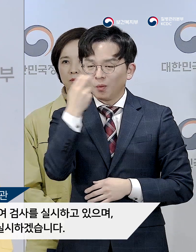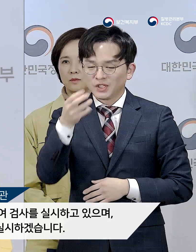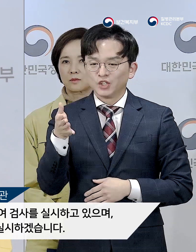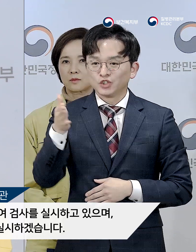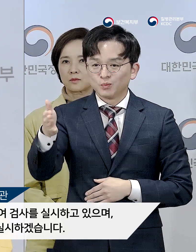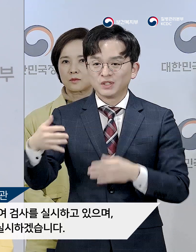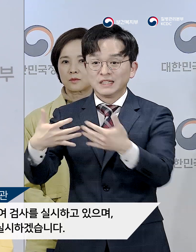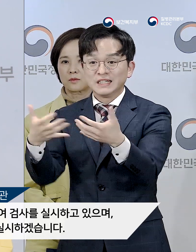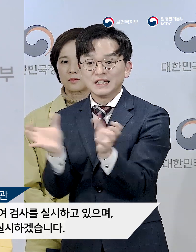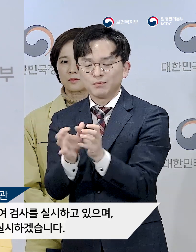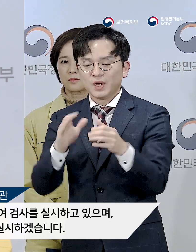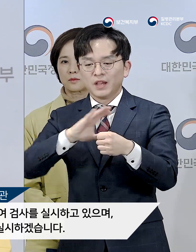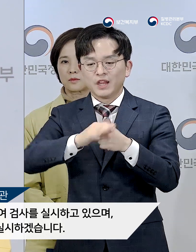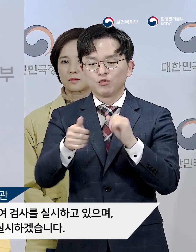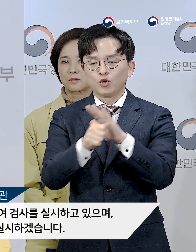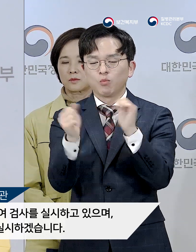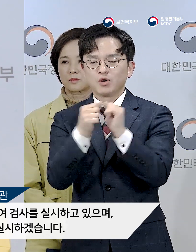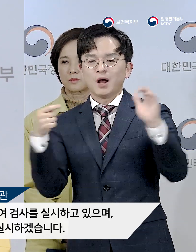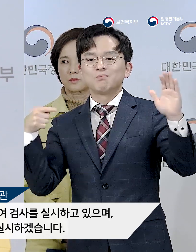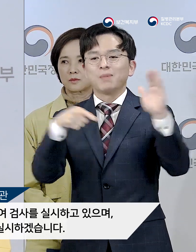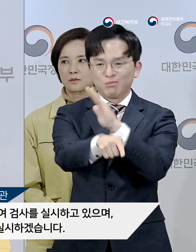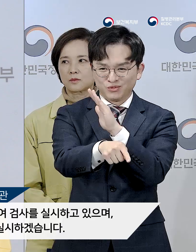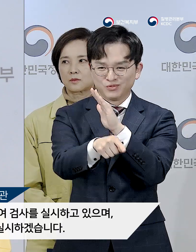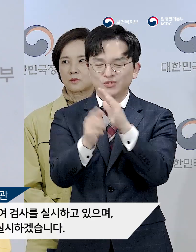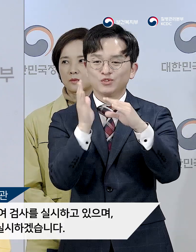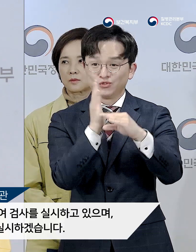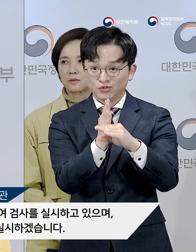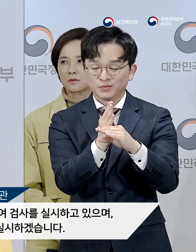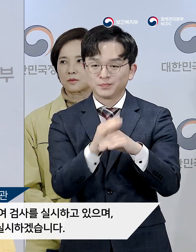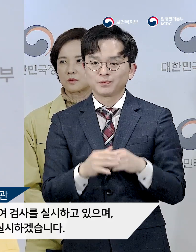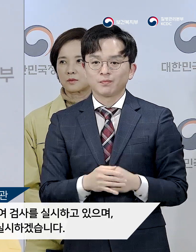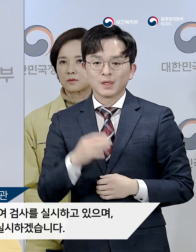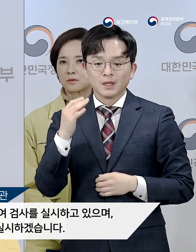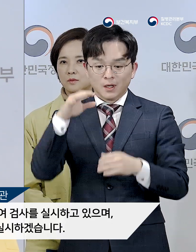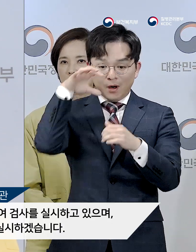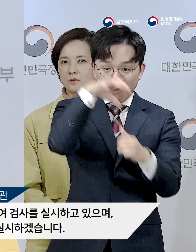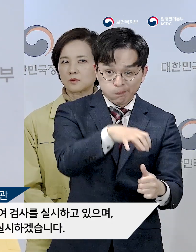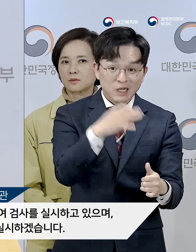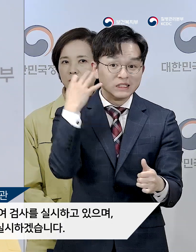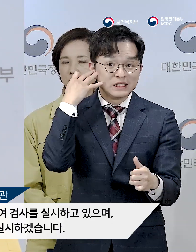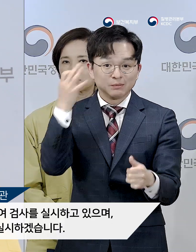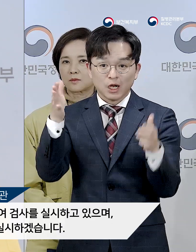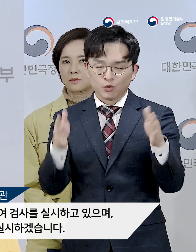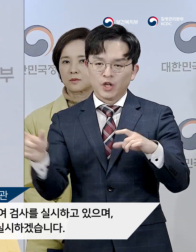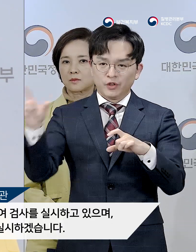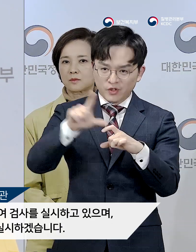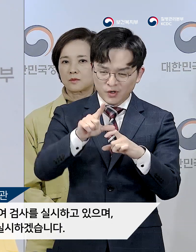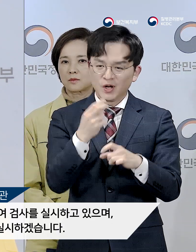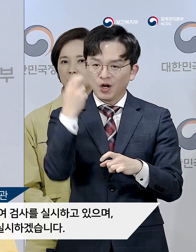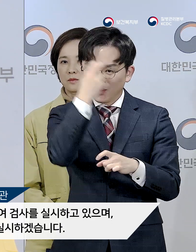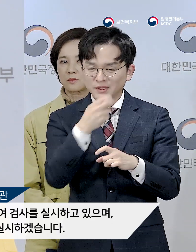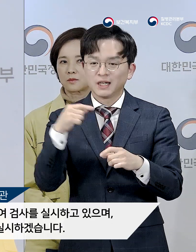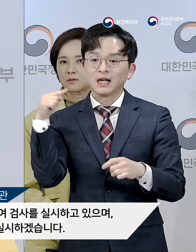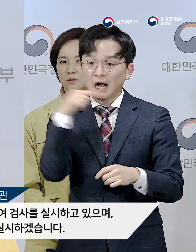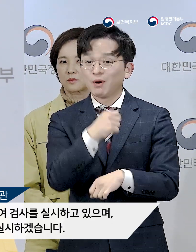방문하여 검사를 실시하고 있으며 14일의 격리 기간 중 이들 전원에 대하여 검사를